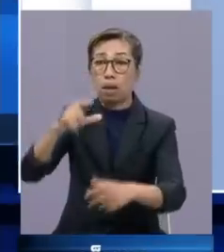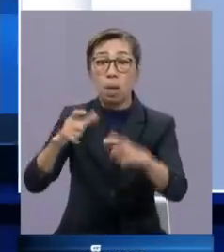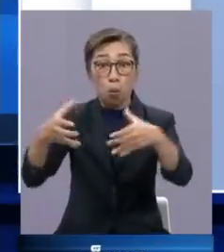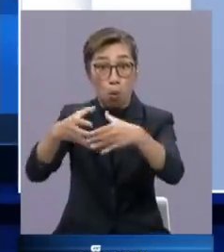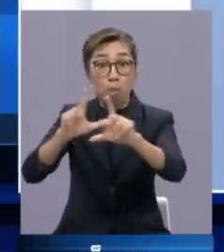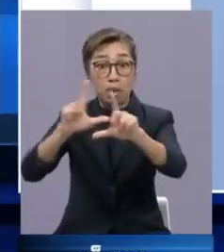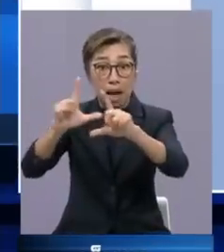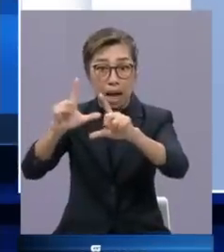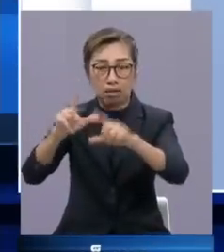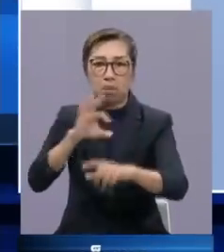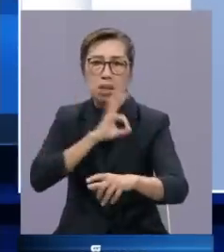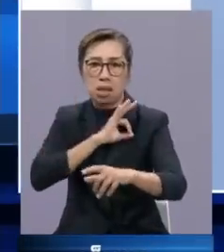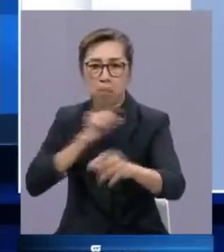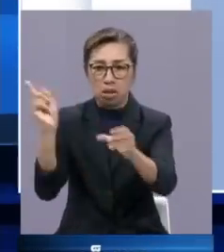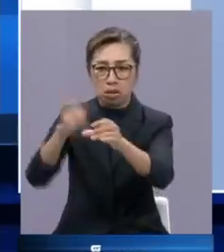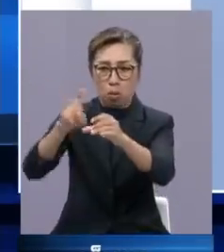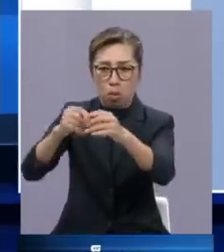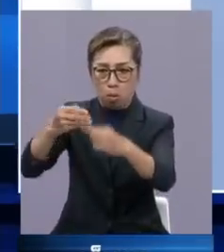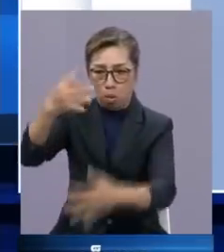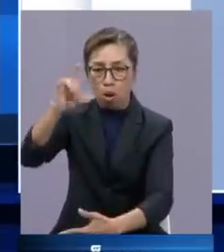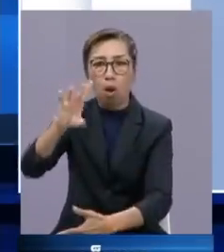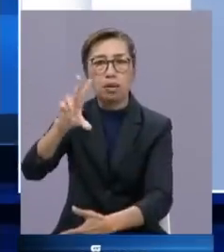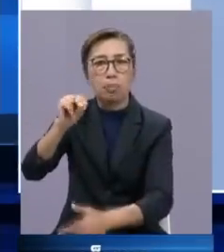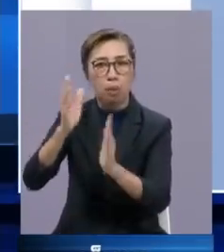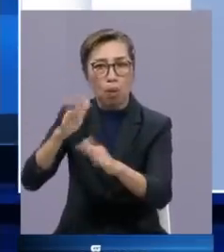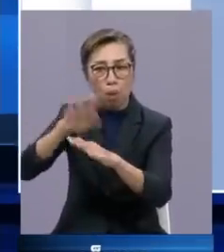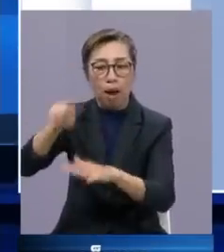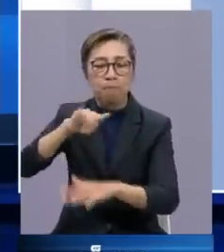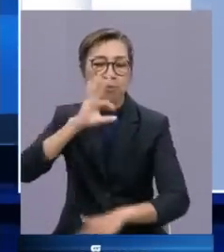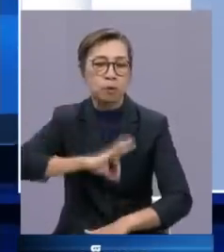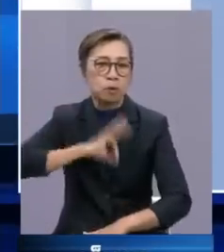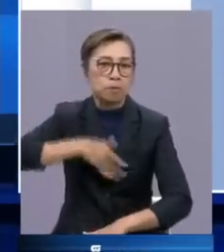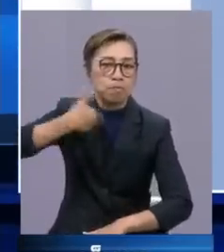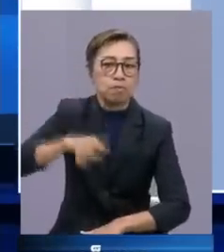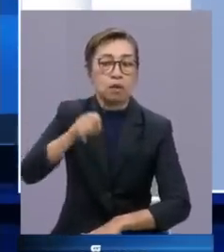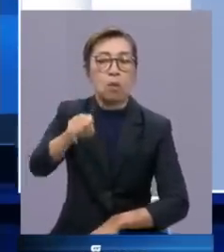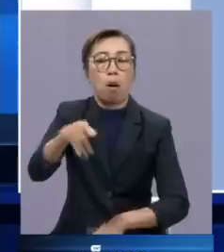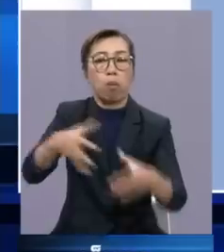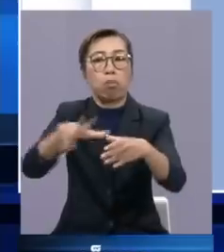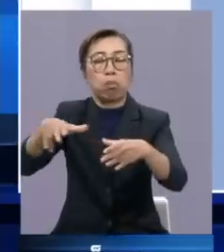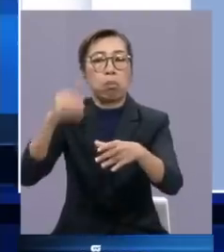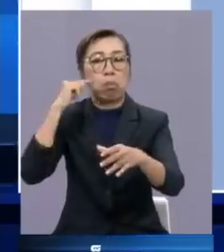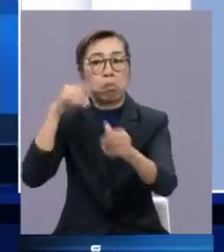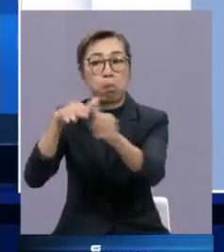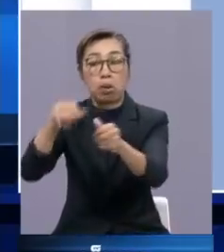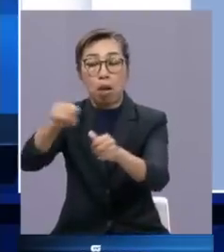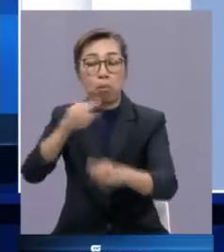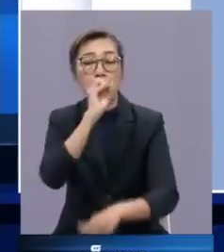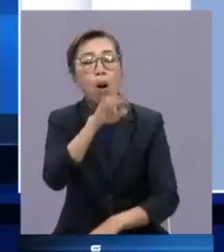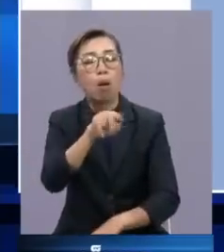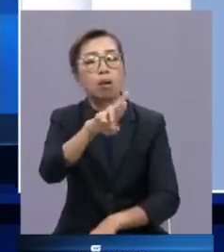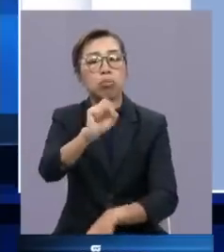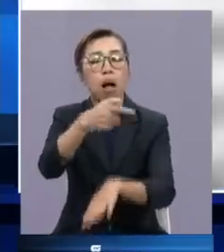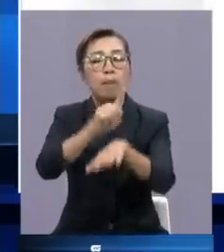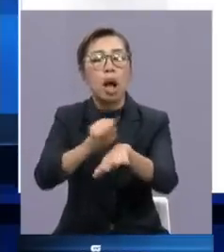บกว่าเกือบร้อยสามสิบอ่ะก็แสดงความไม่พอใจในส่วนของแกนนำที่ไปให้ข่าวในลักษณะว่าเอายอมถอยอ่ะในส่วนของประธานสภ